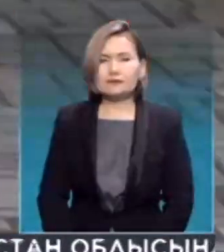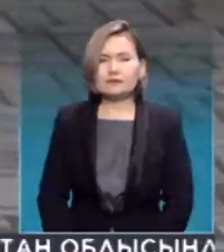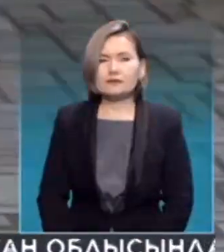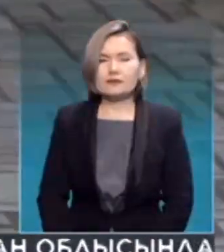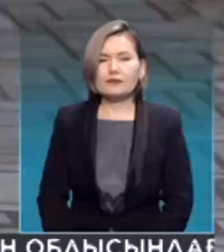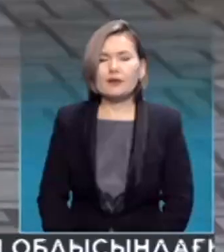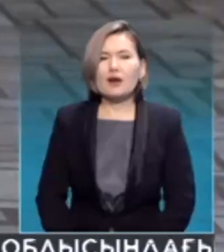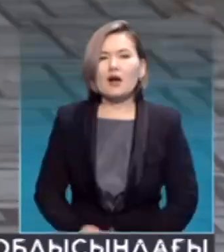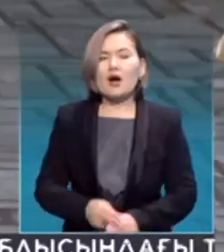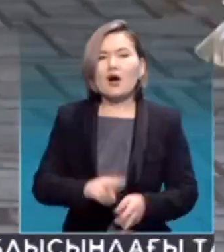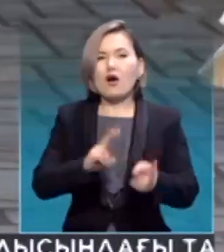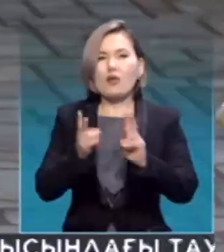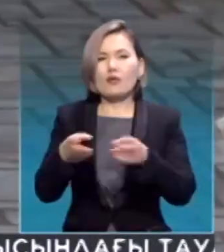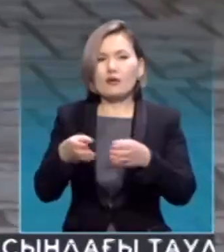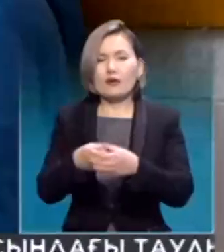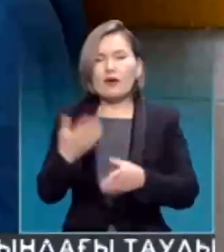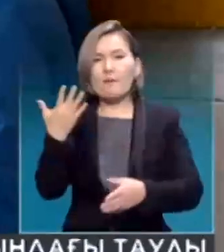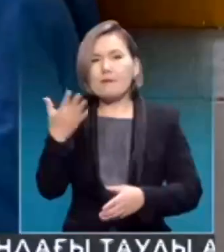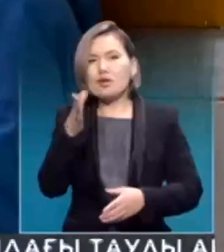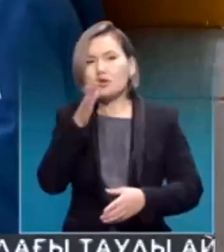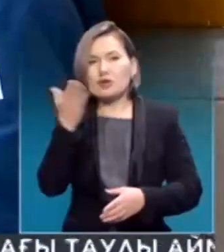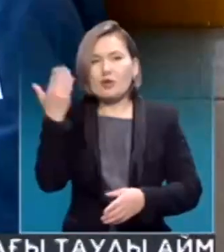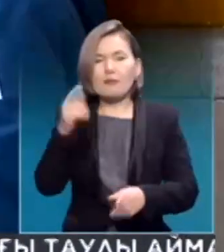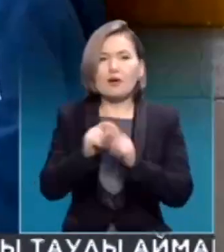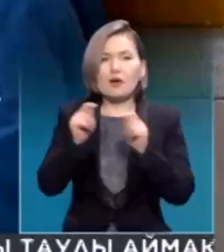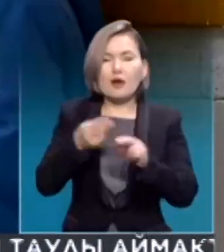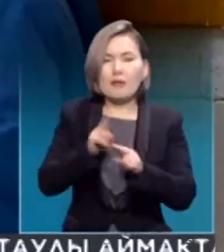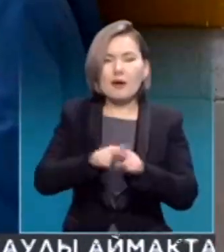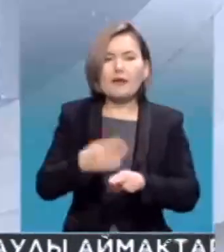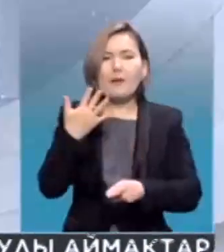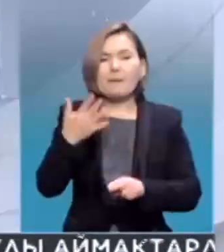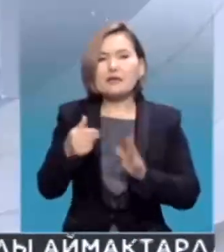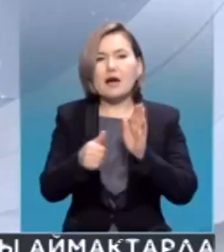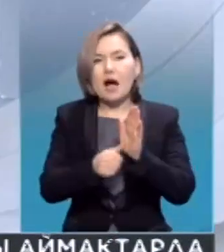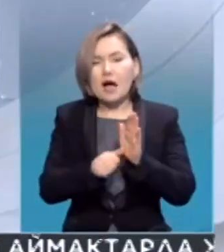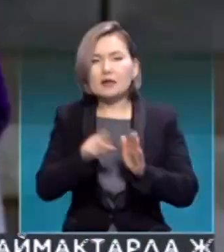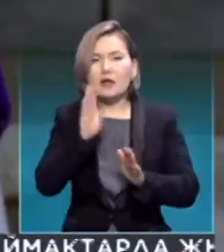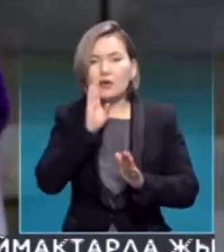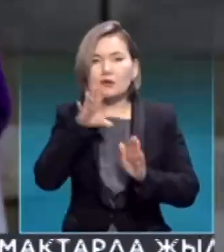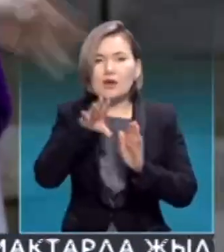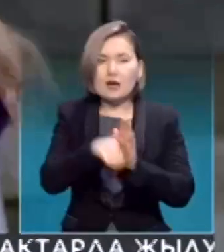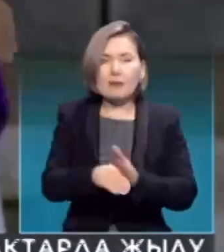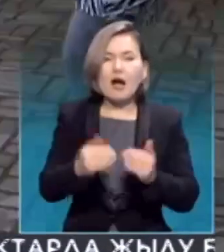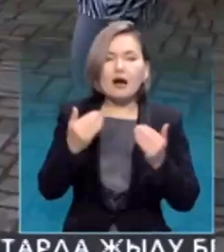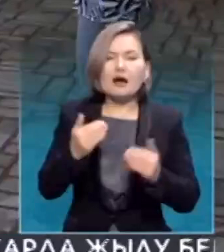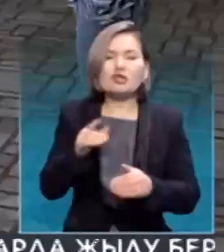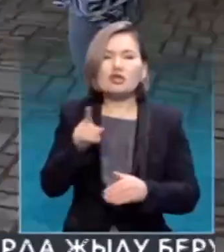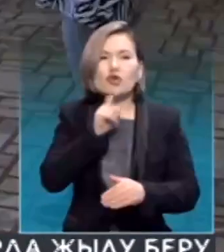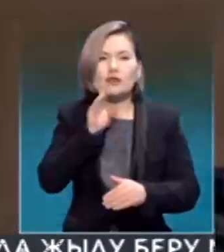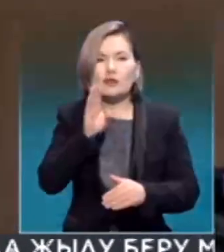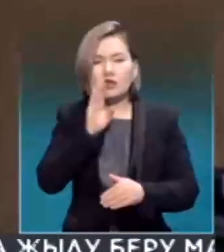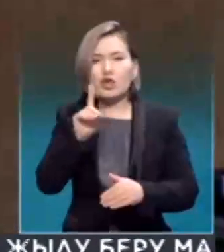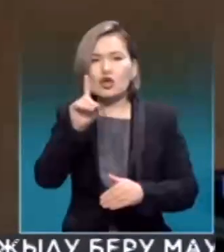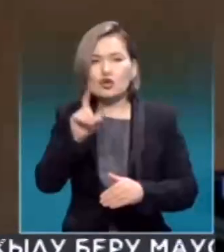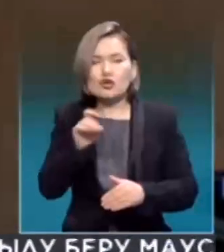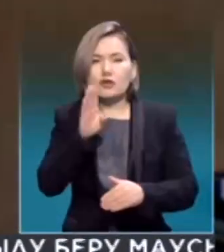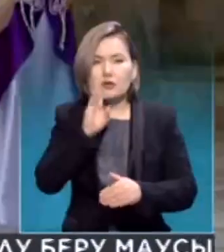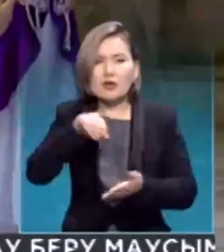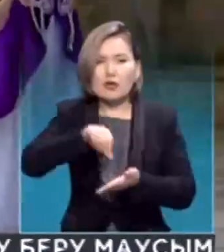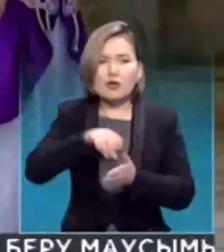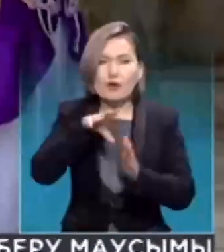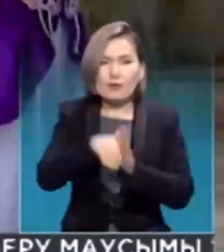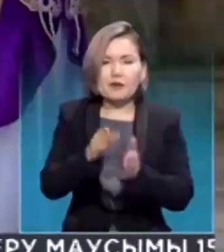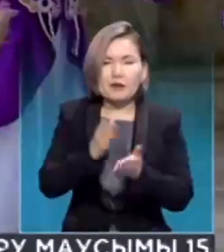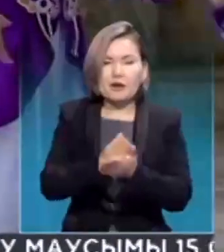Тұран би ансамблі 5 жыл бұрын құрылған. Алғашқы уақытта құрамында 5-6 адам болса, қазір жас бишілер саны 100-ден асады. Жергілікті қазақтар ансамбль